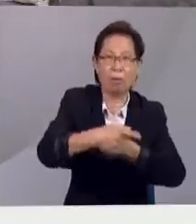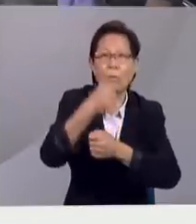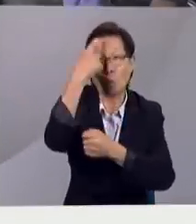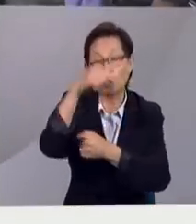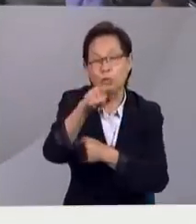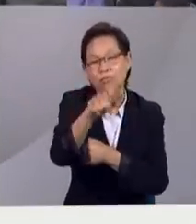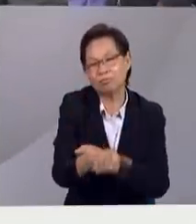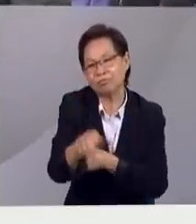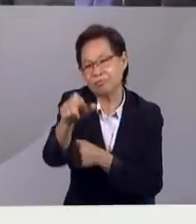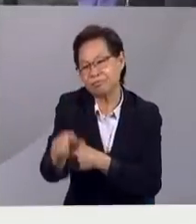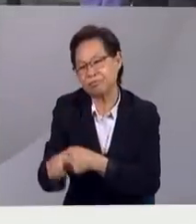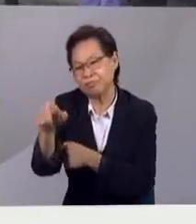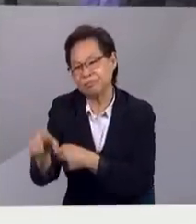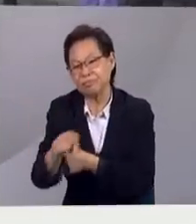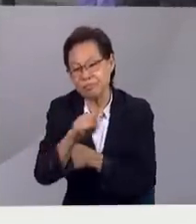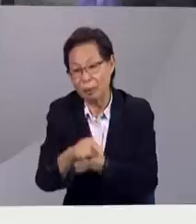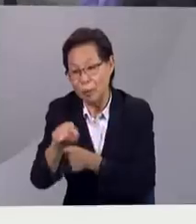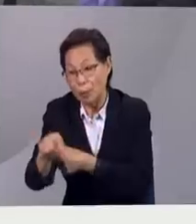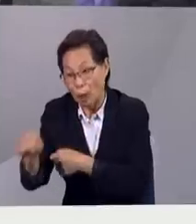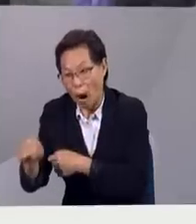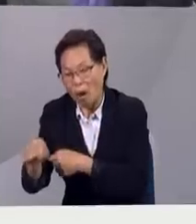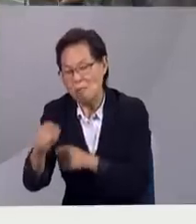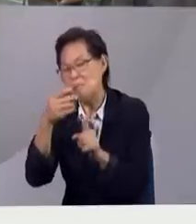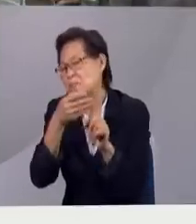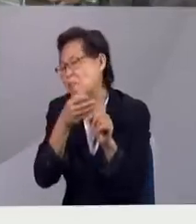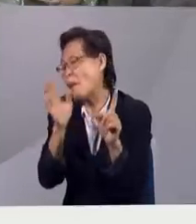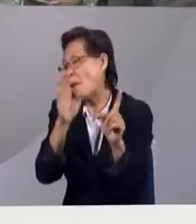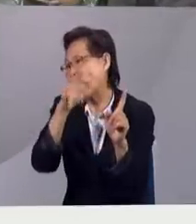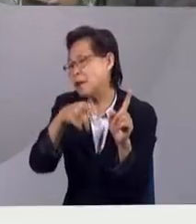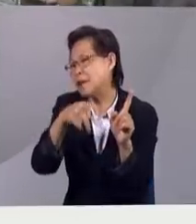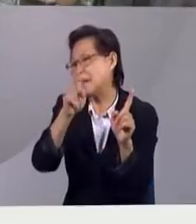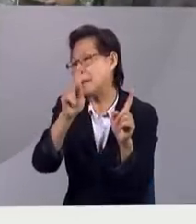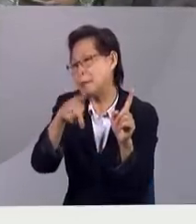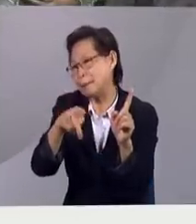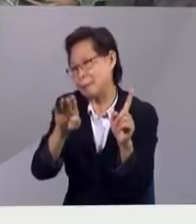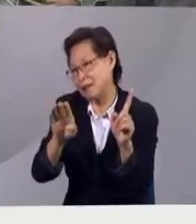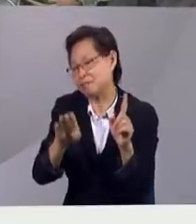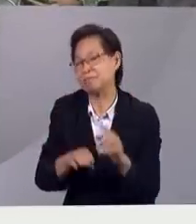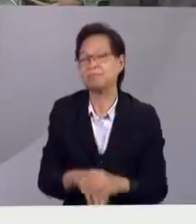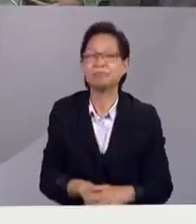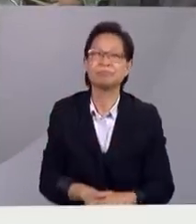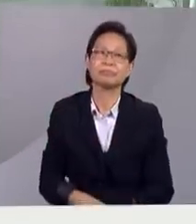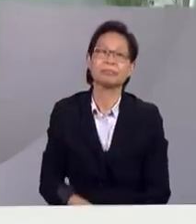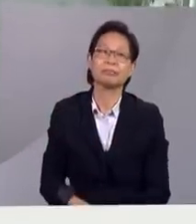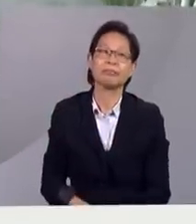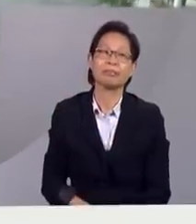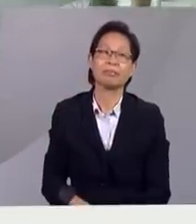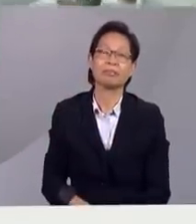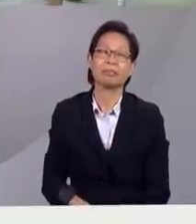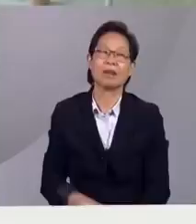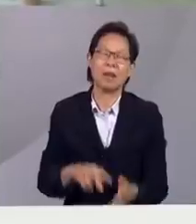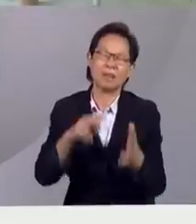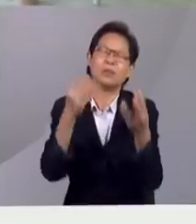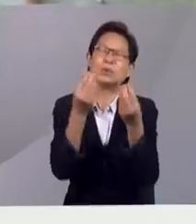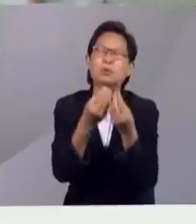yang mengingkari perintah yang dikeluarkan. Maknanya majoriti jumlahnya